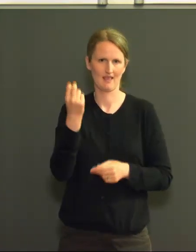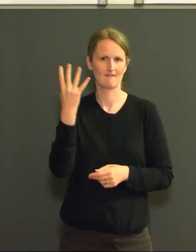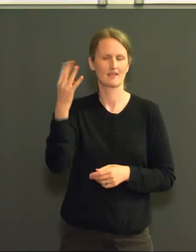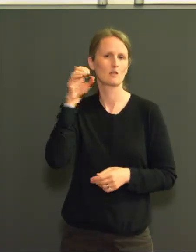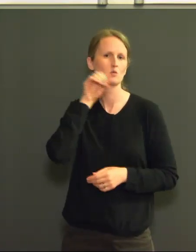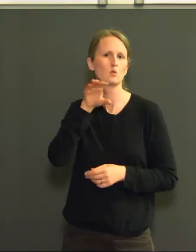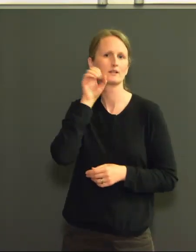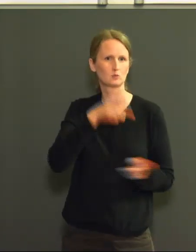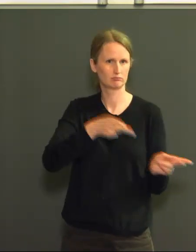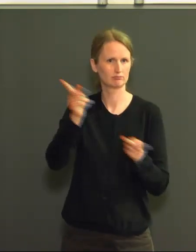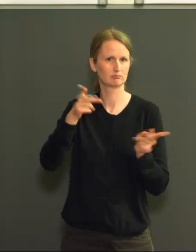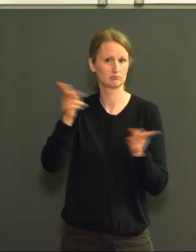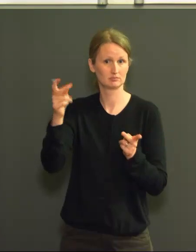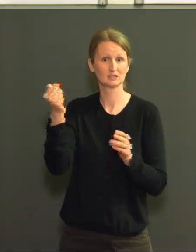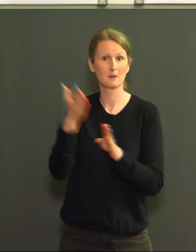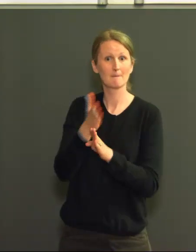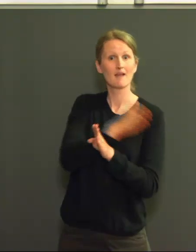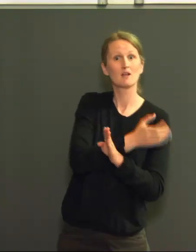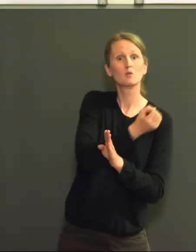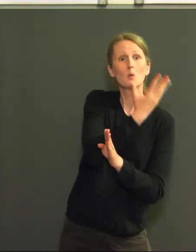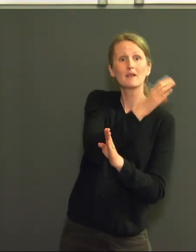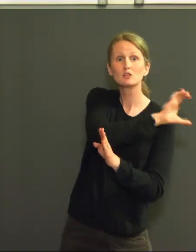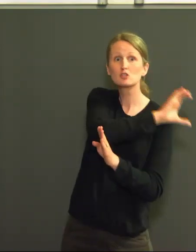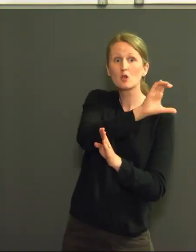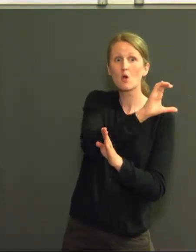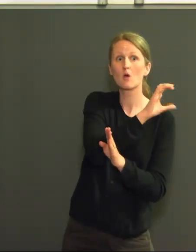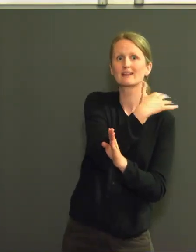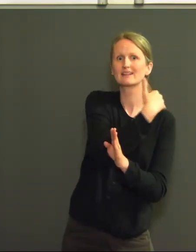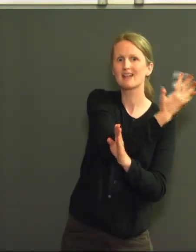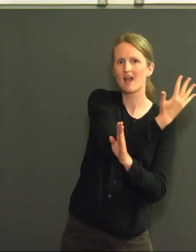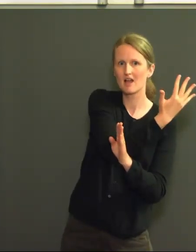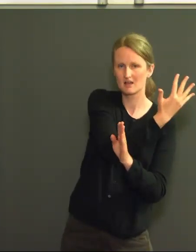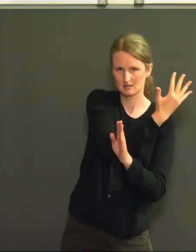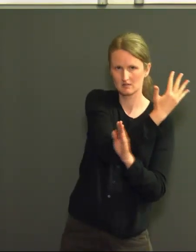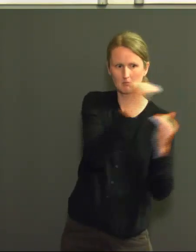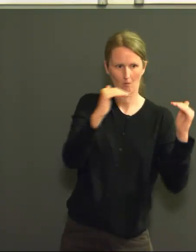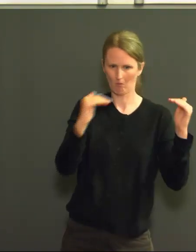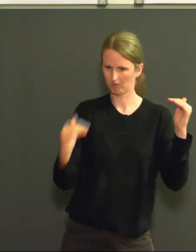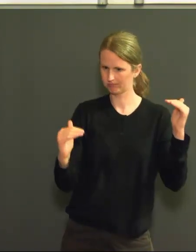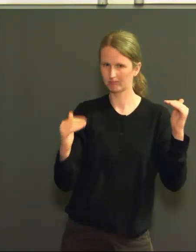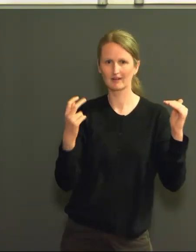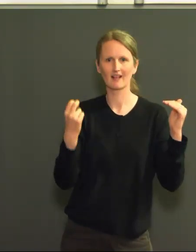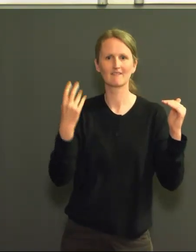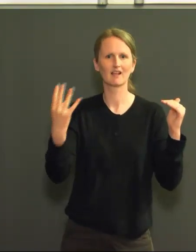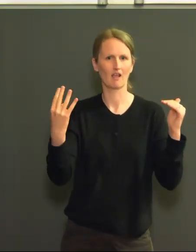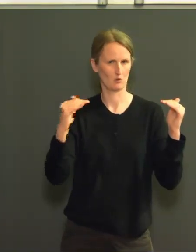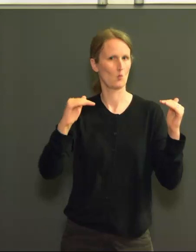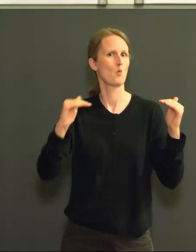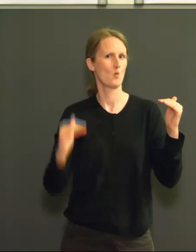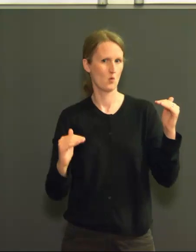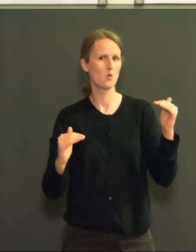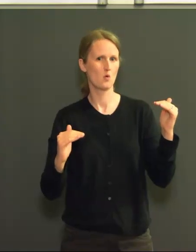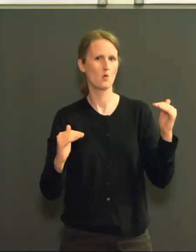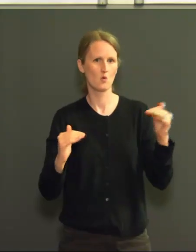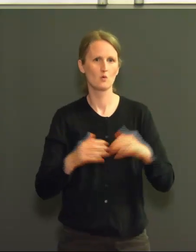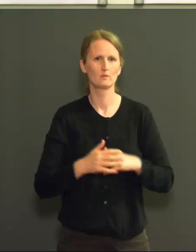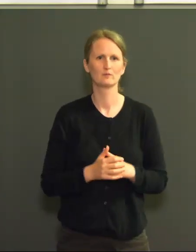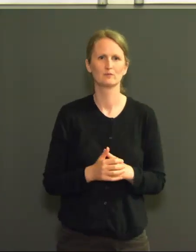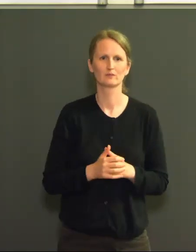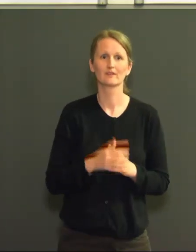il y a une semaine. Les chiffres diminuent donc de manière rapide et on a pour l'instant une diminution de moitié tous les 15